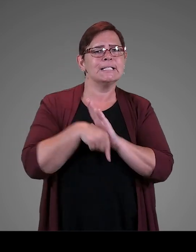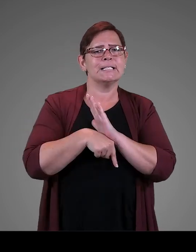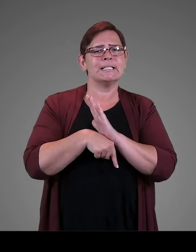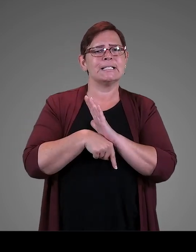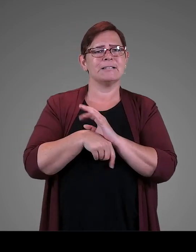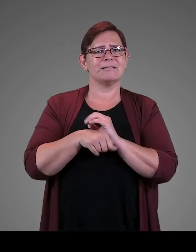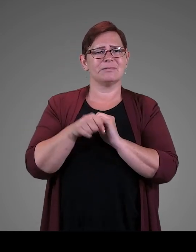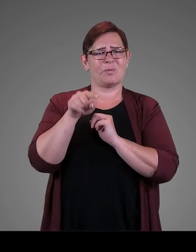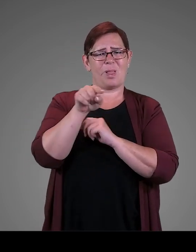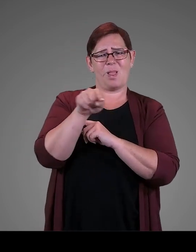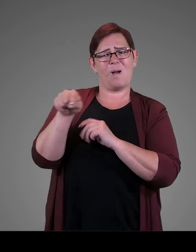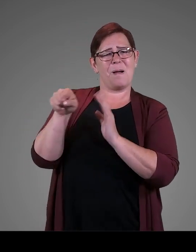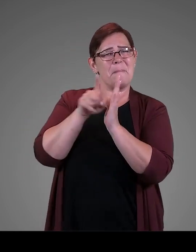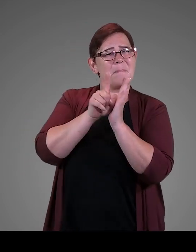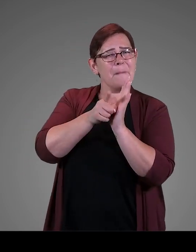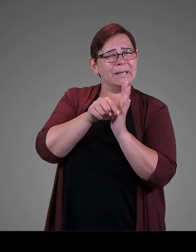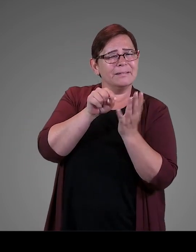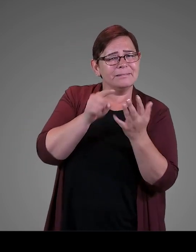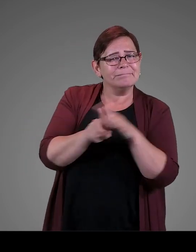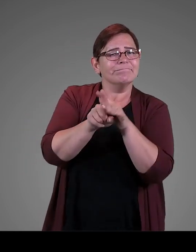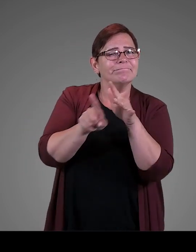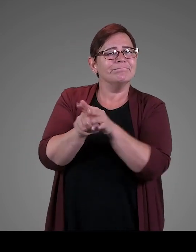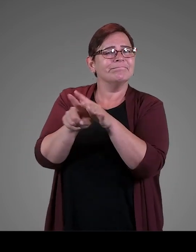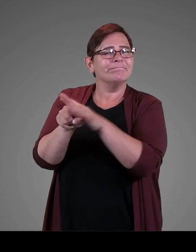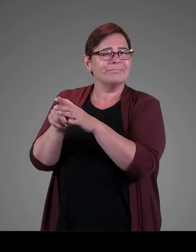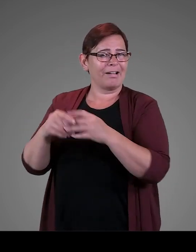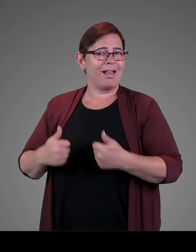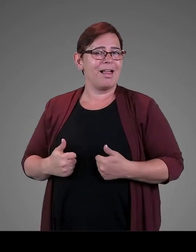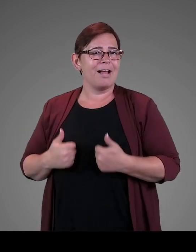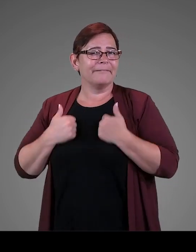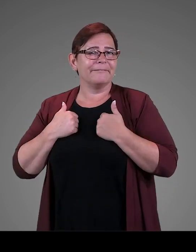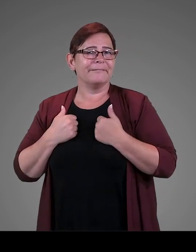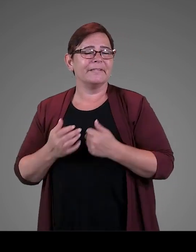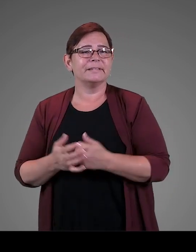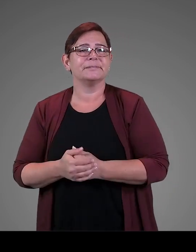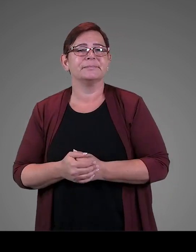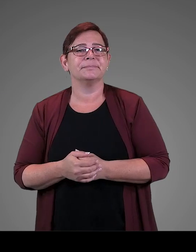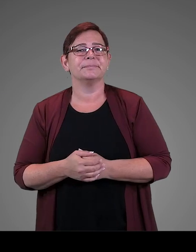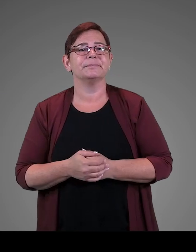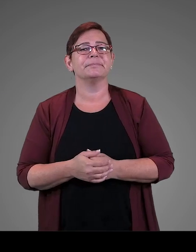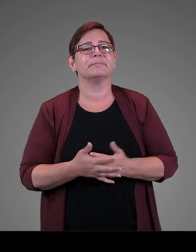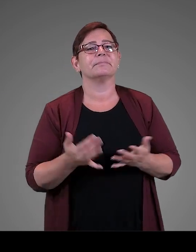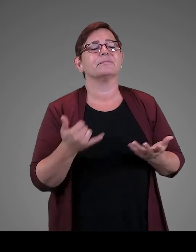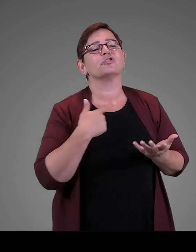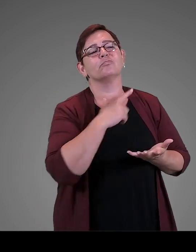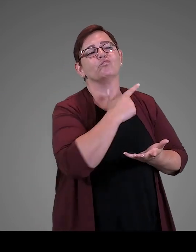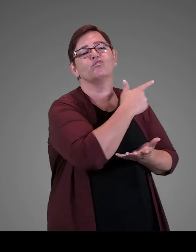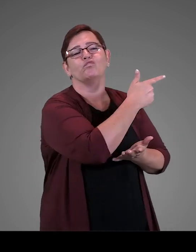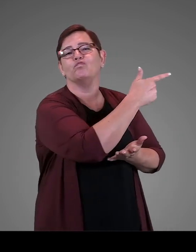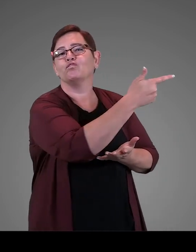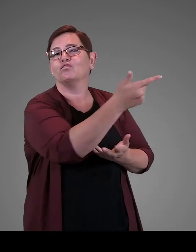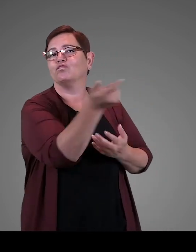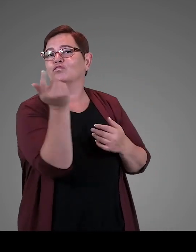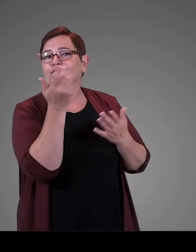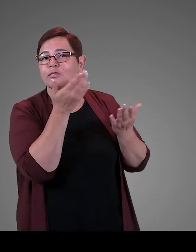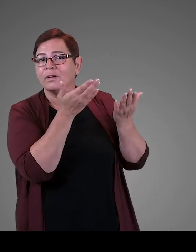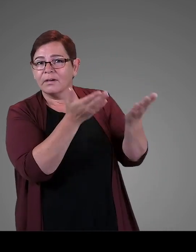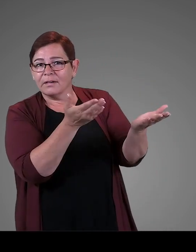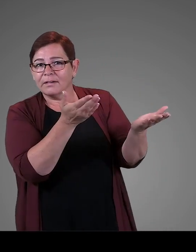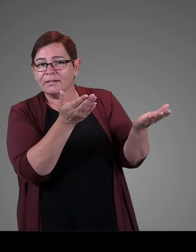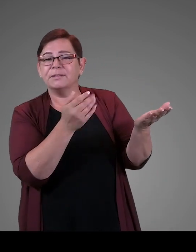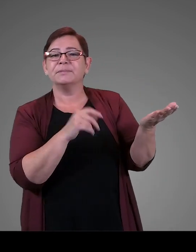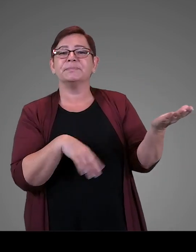l'ai rarement vécue aussi forte puis intensément que dans ces moments de vivant. Ouais. Okay. Just moving around of